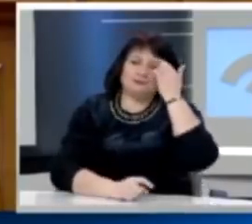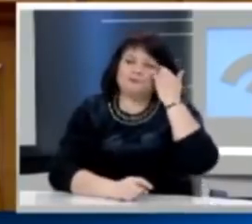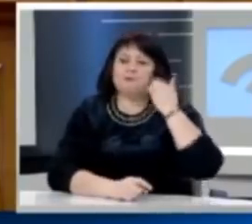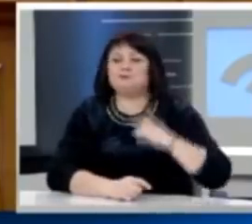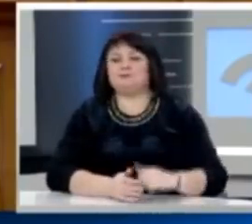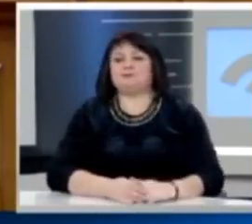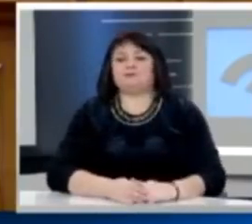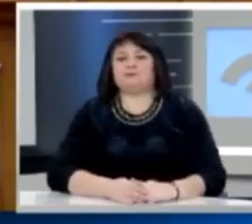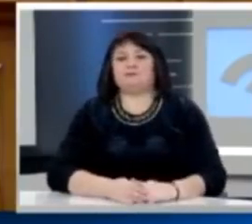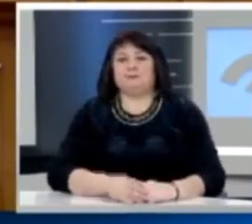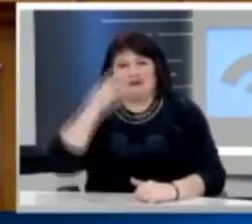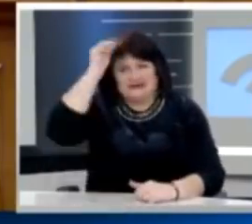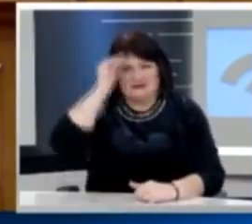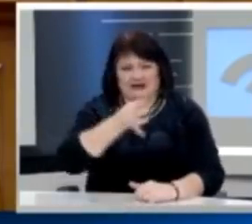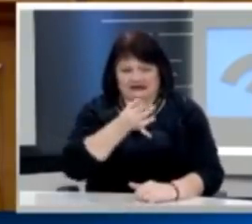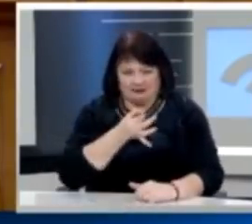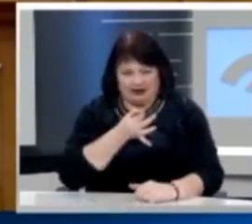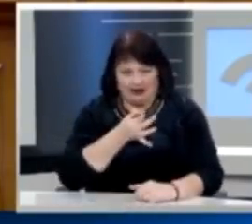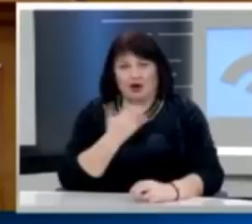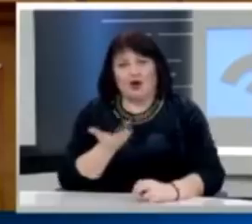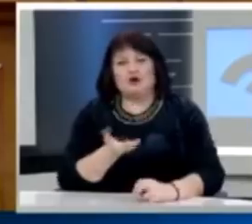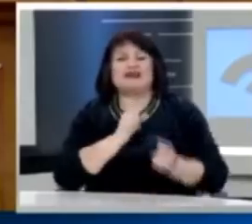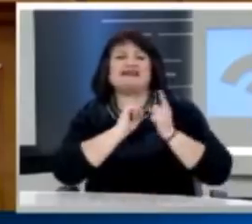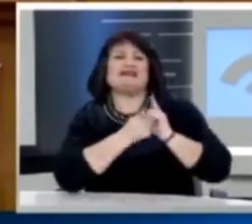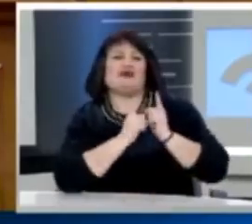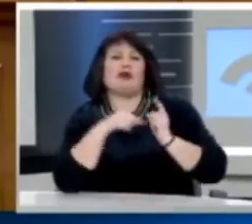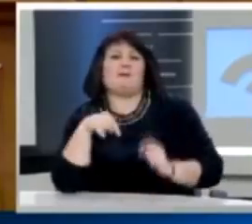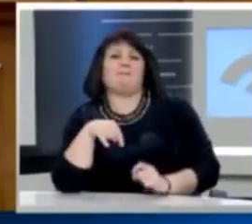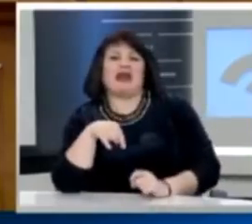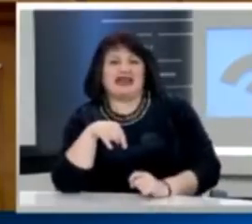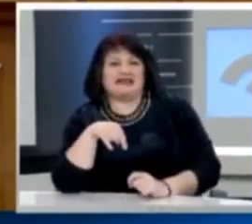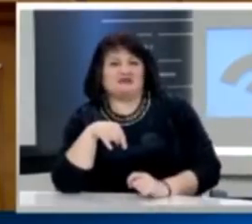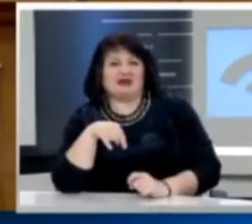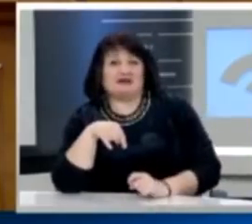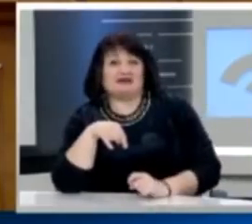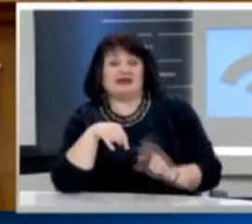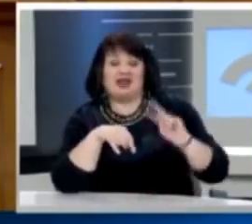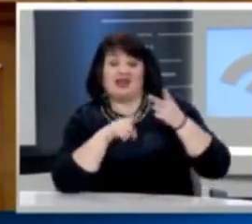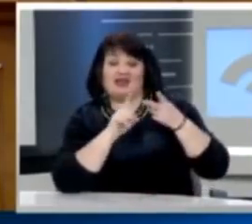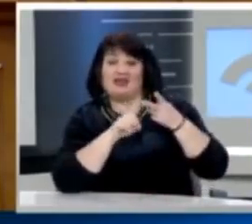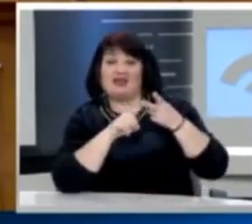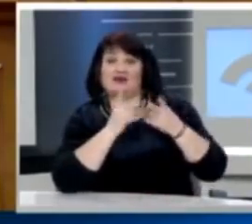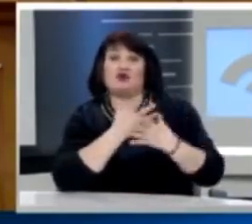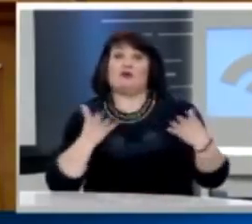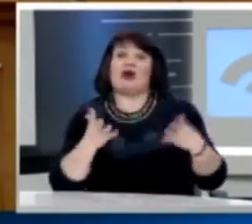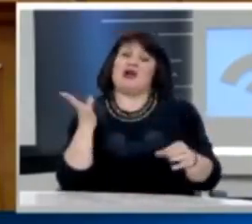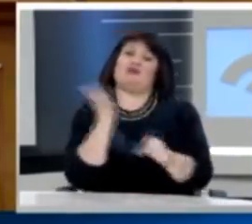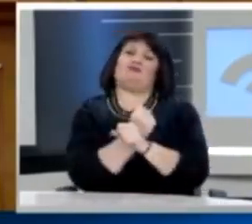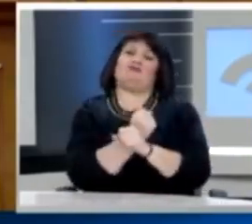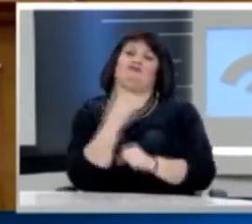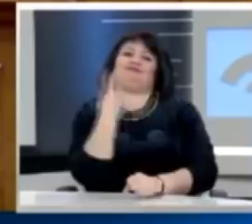ο κύριος Τσίπρας πριν μας είπε ότι η Συμφωνία των Πρεσπών είναι το δεύτερο μεγαλύτερο επίτευγμα